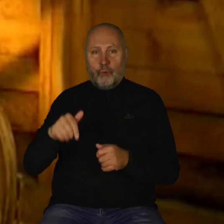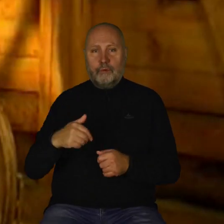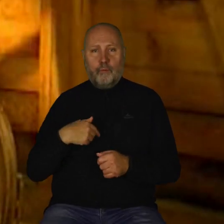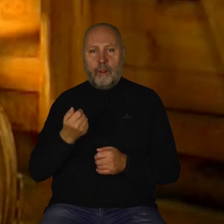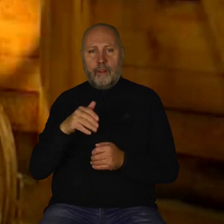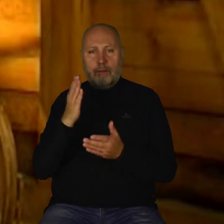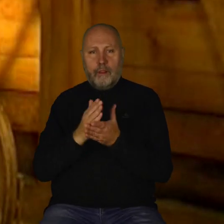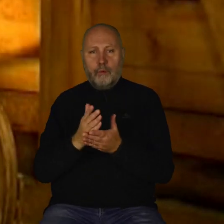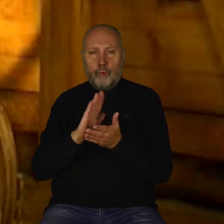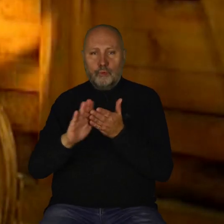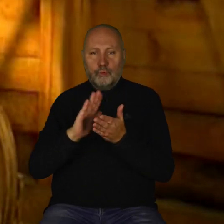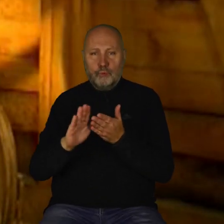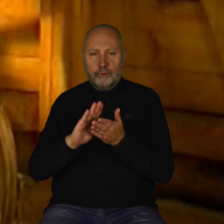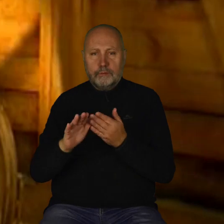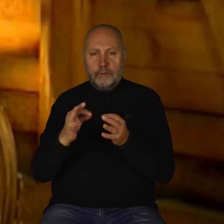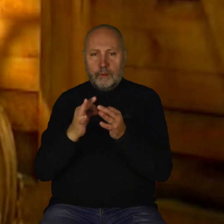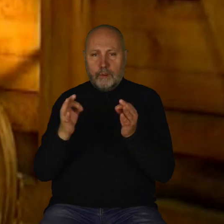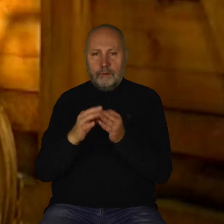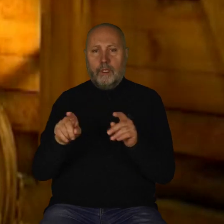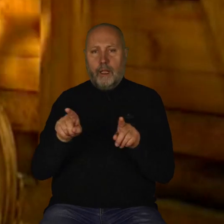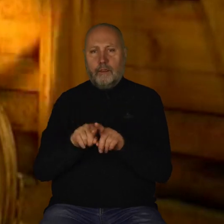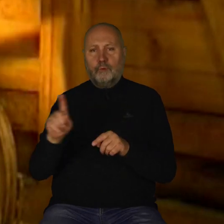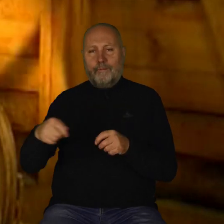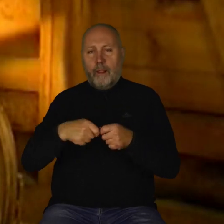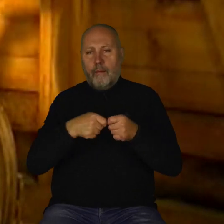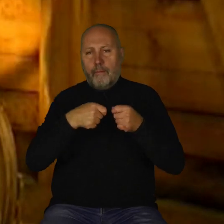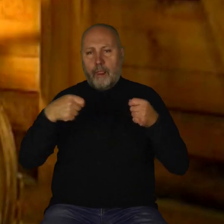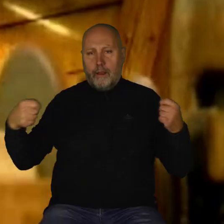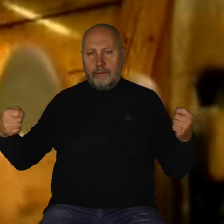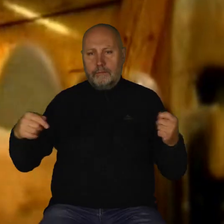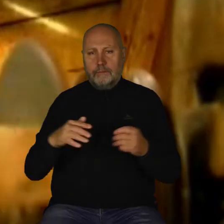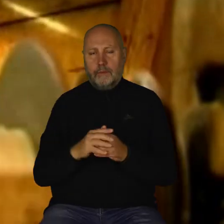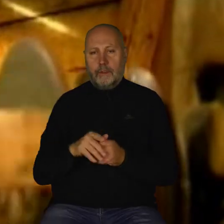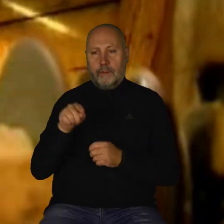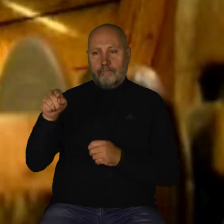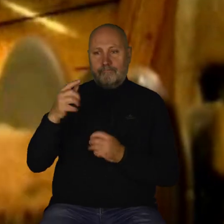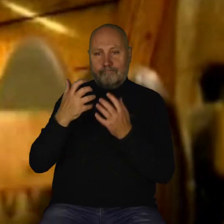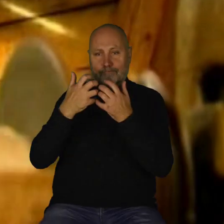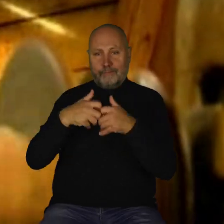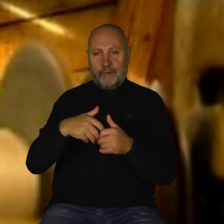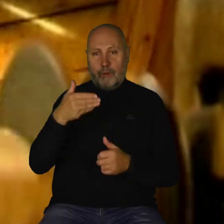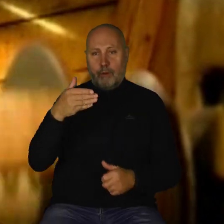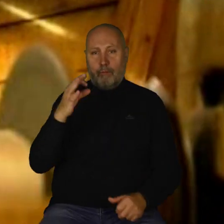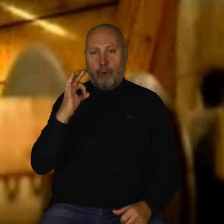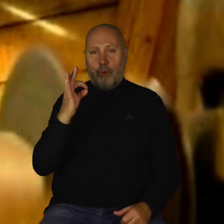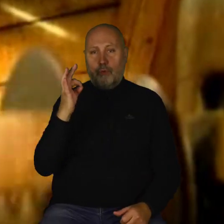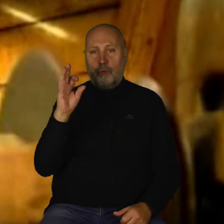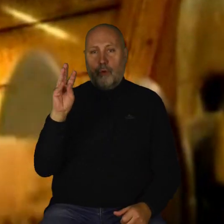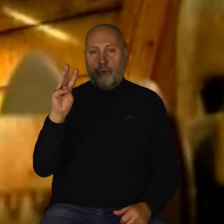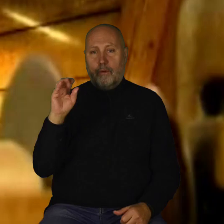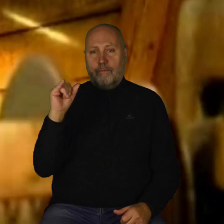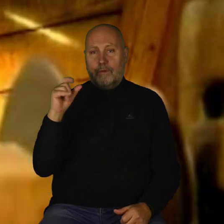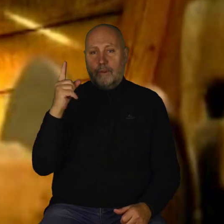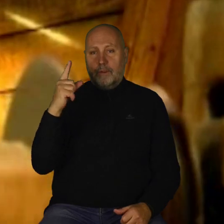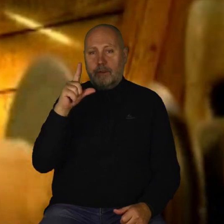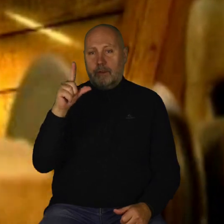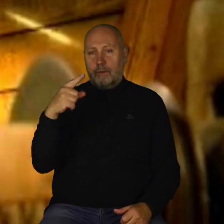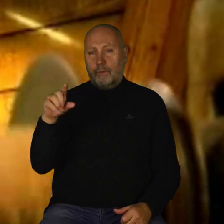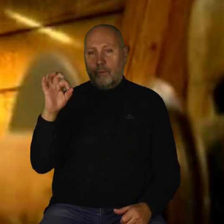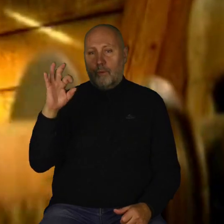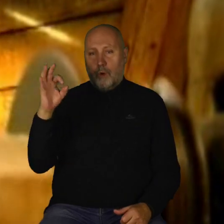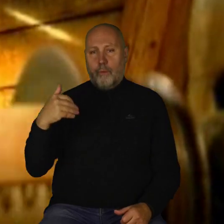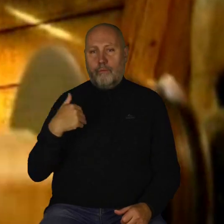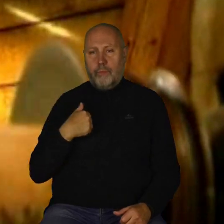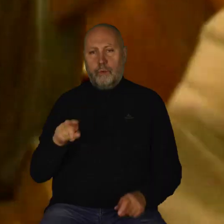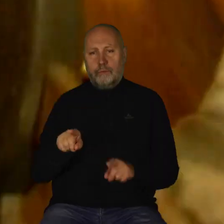tylko wysuszyć przędzę ale także ją zmierzyć w Moto widle był licznik przyrząd ten ułatwiał